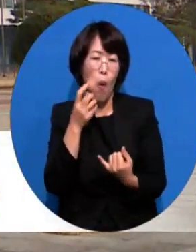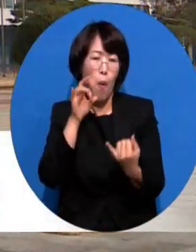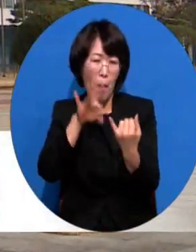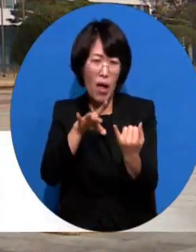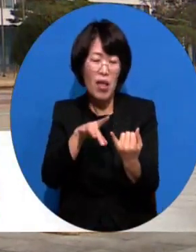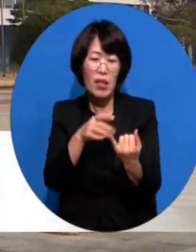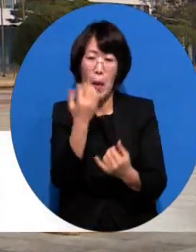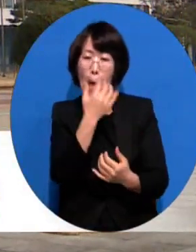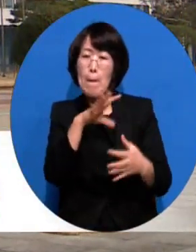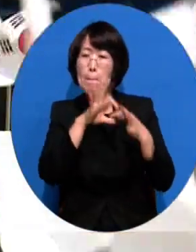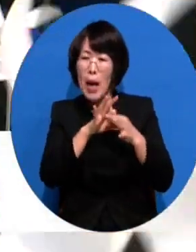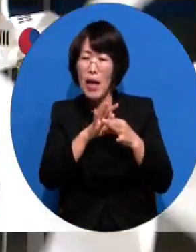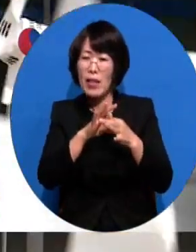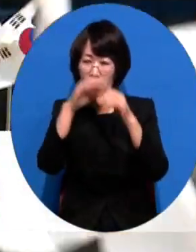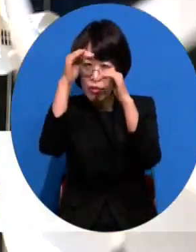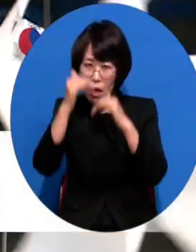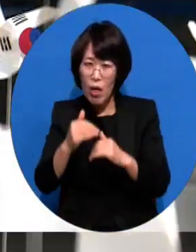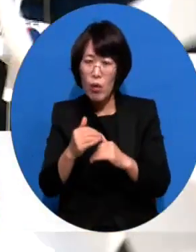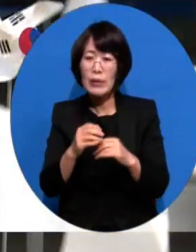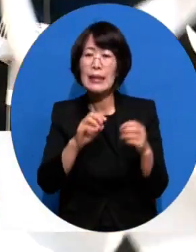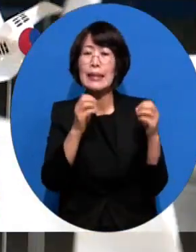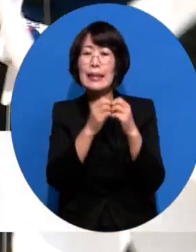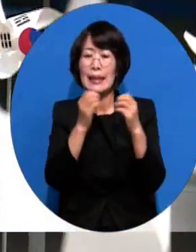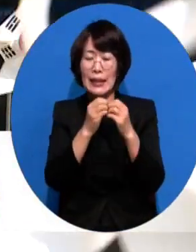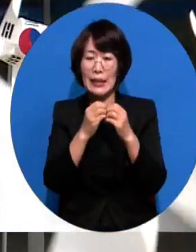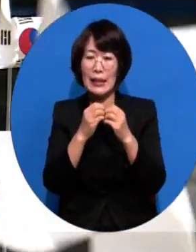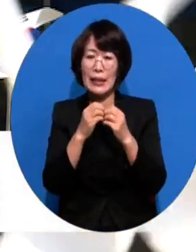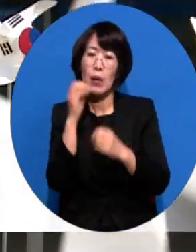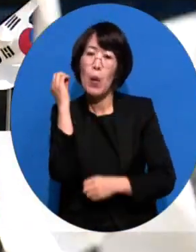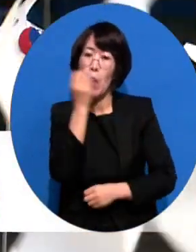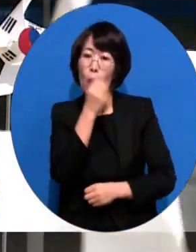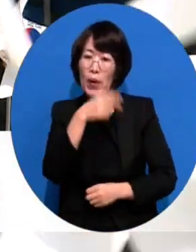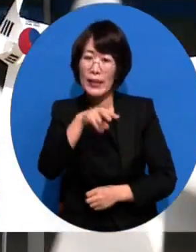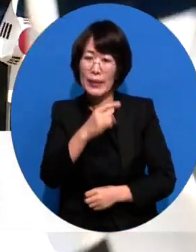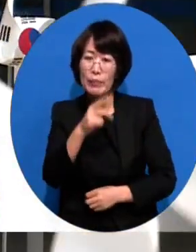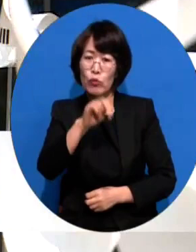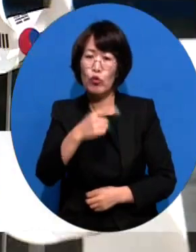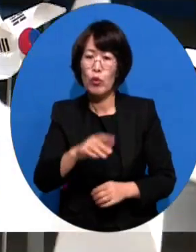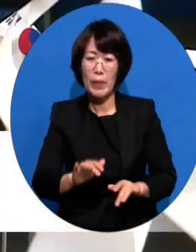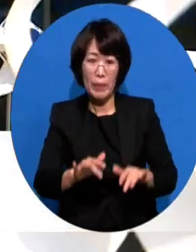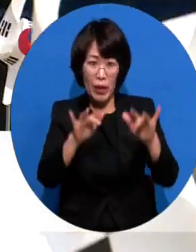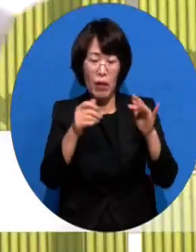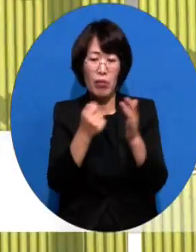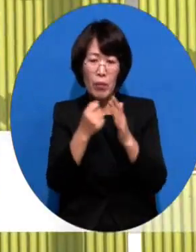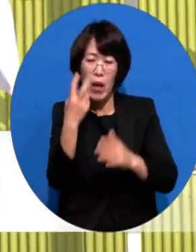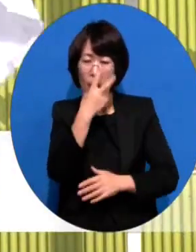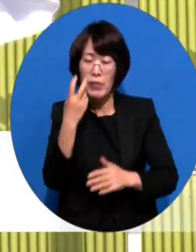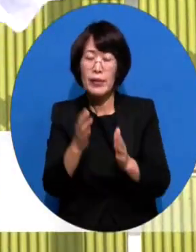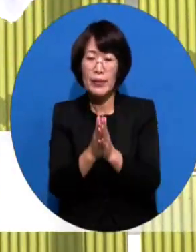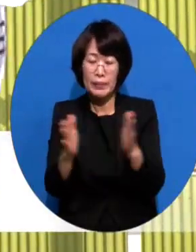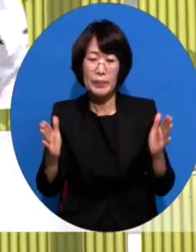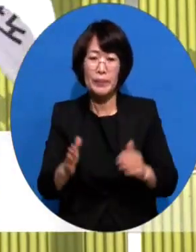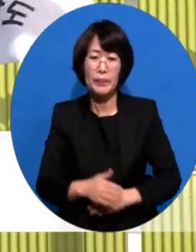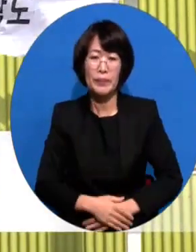부적절한 관계를 맺었다는 내용의 글이 도청 청렴신문고에 올라옴에 따라 감사에